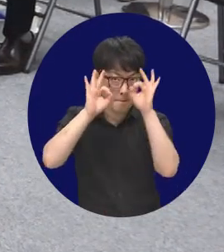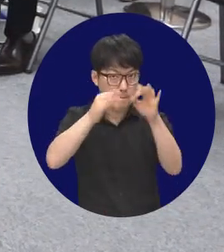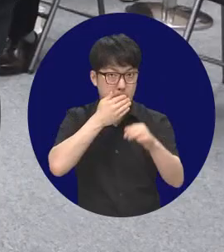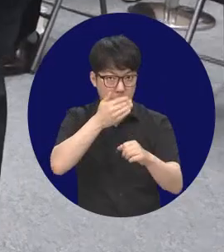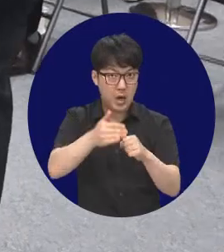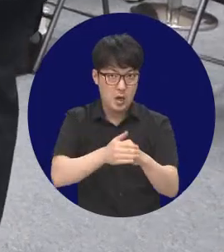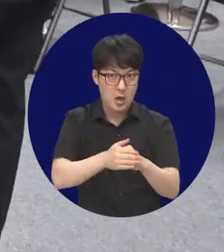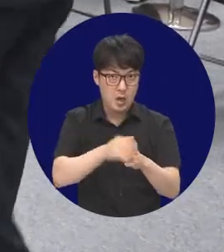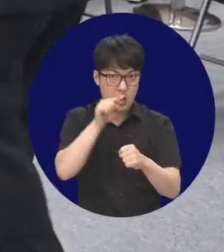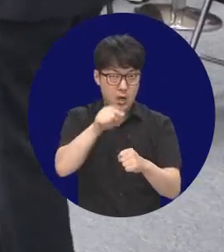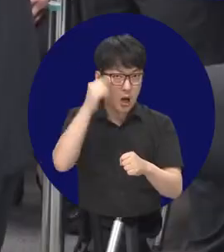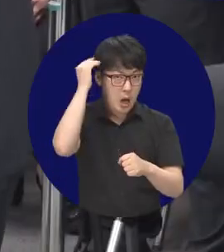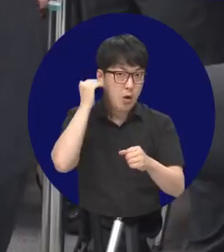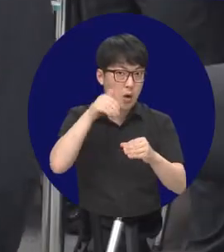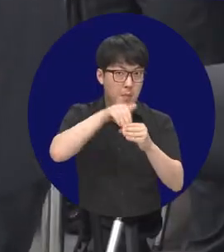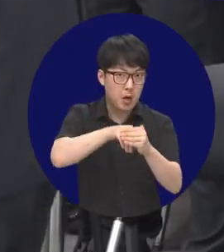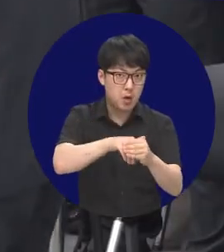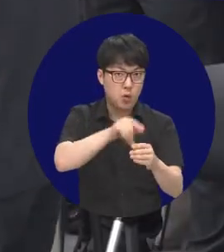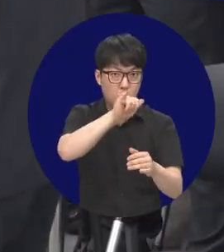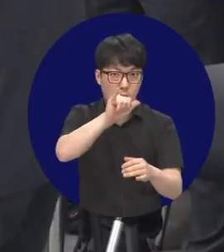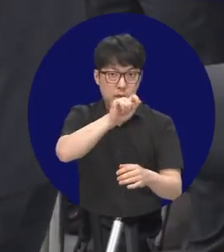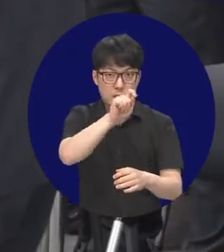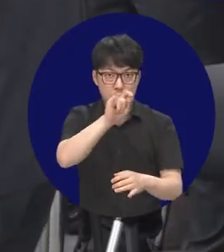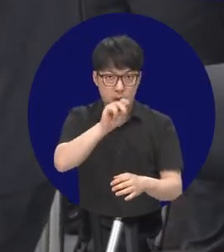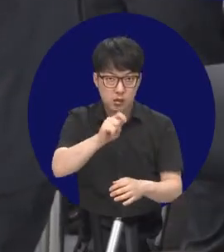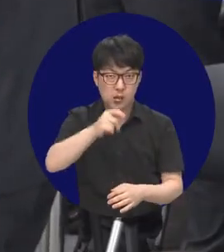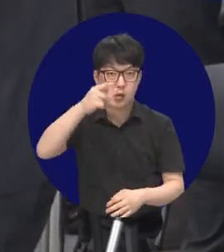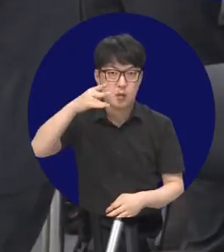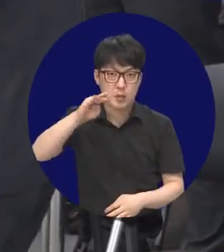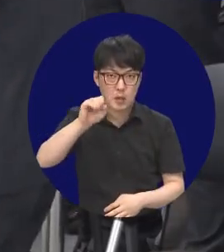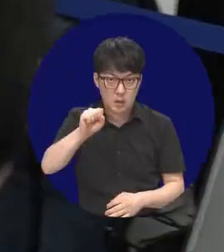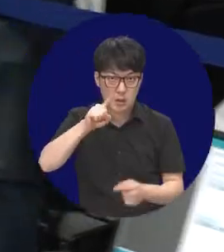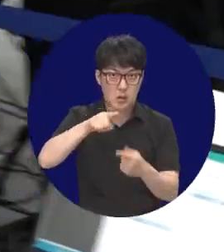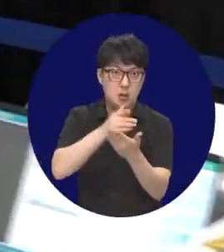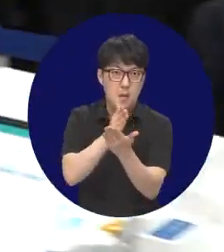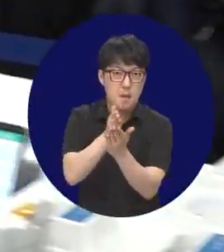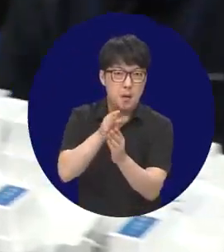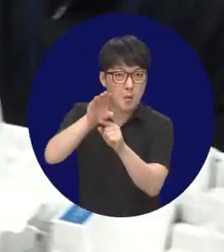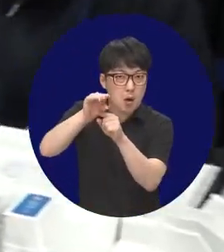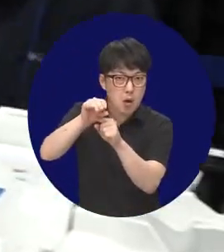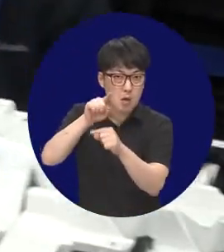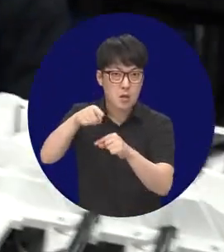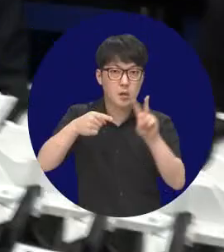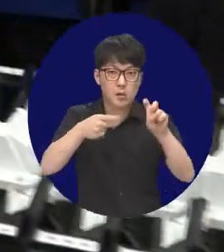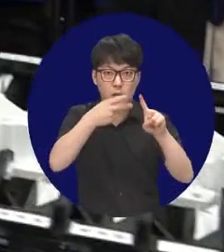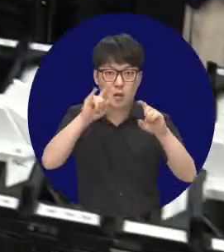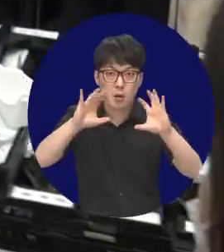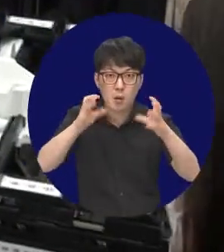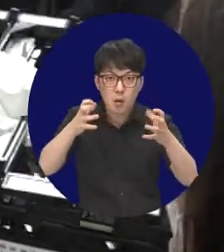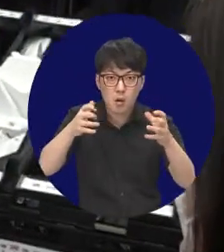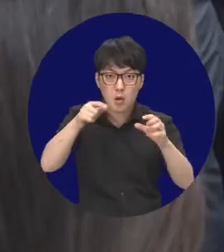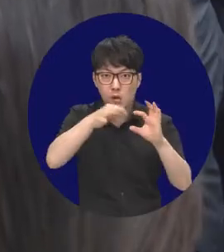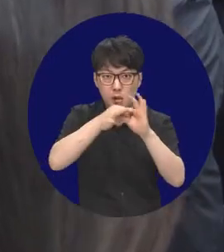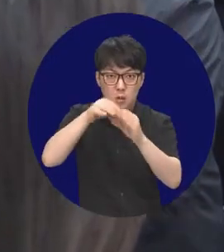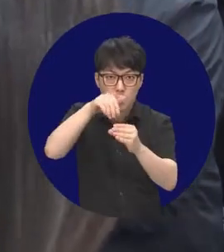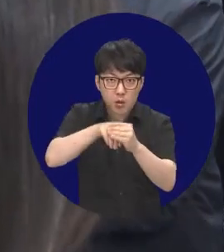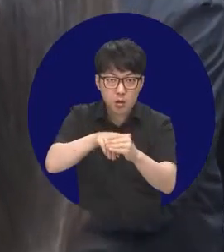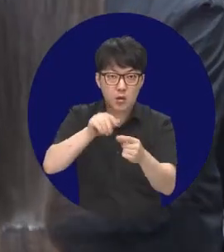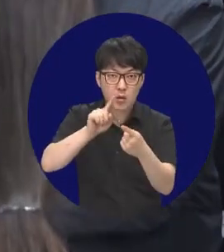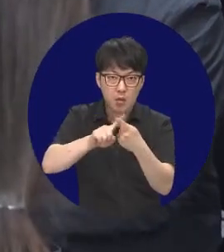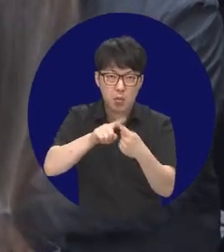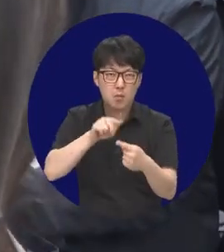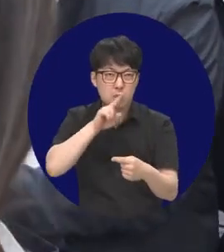코너는 한국선거방송, YTN, KBS 등 각 방송사들이 제21대 국회의원 선거와 관련해 제기된 의혹에